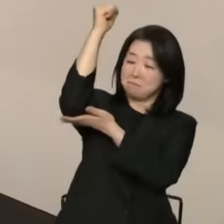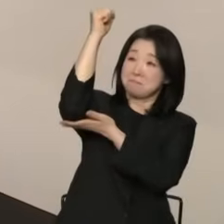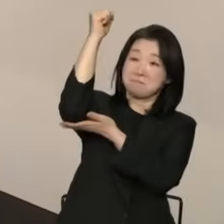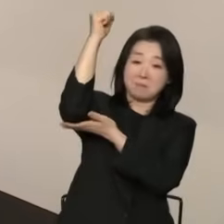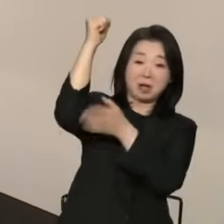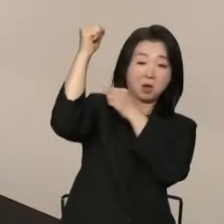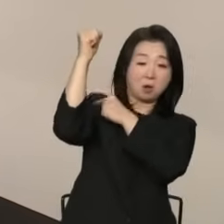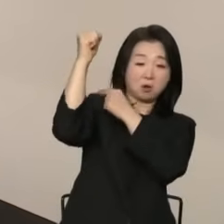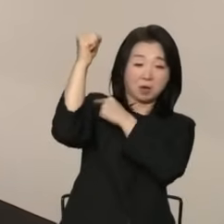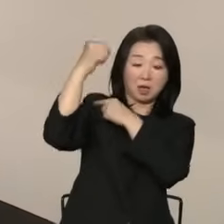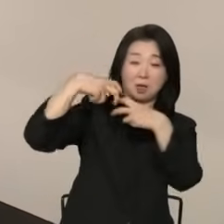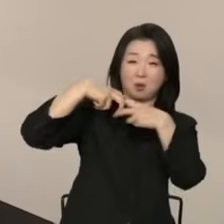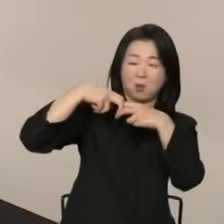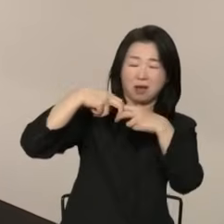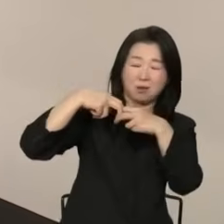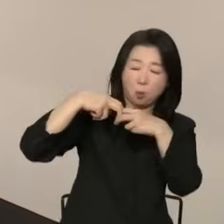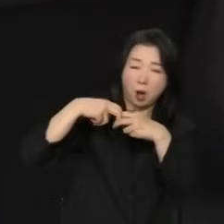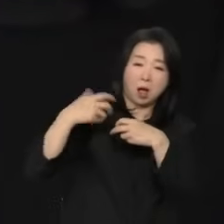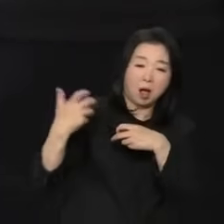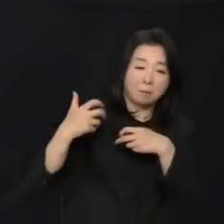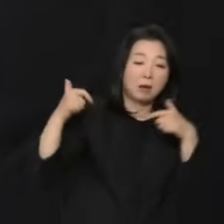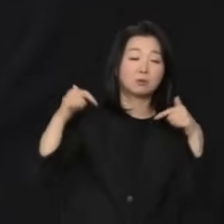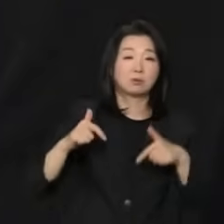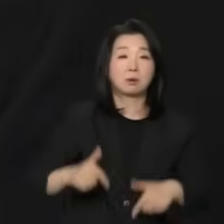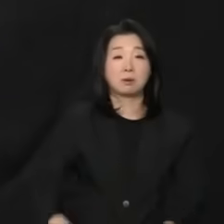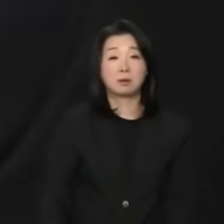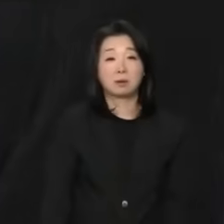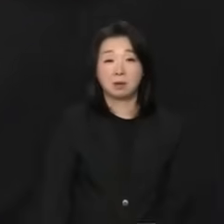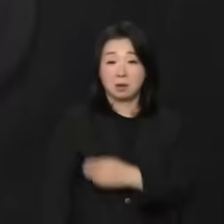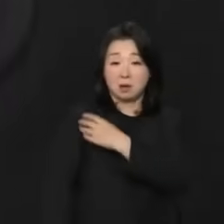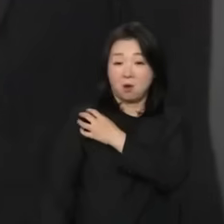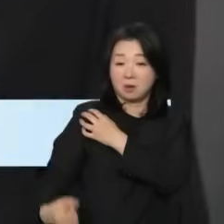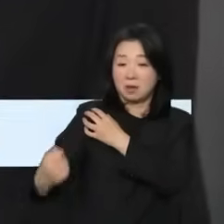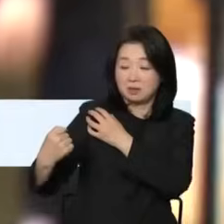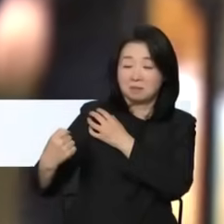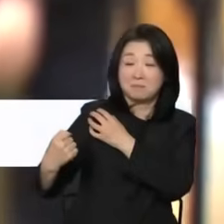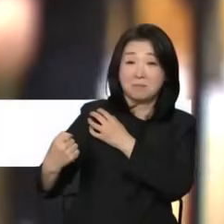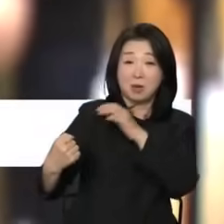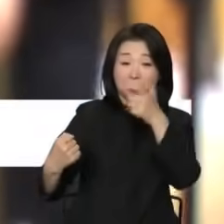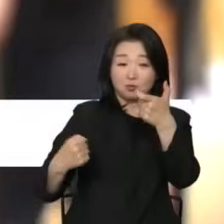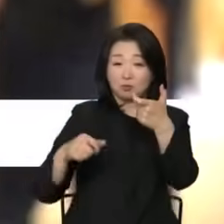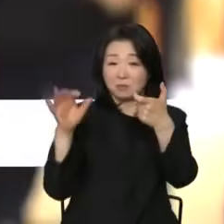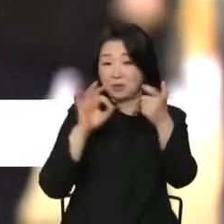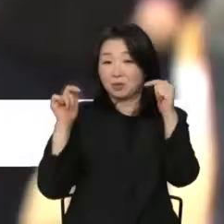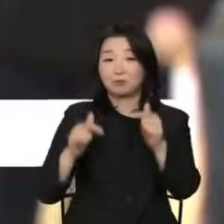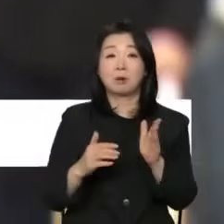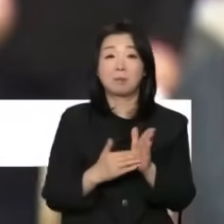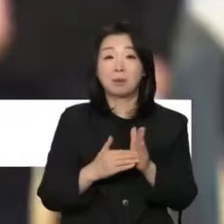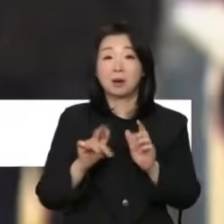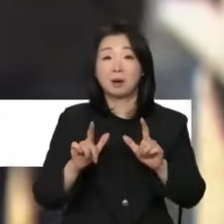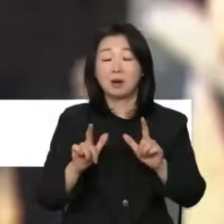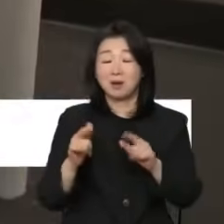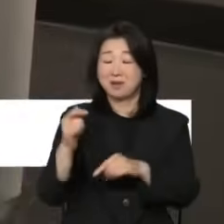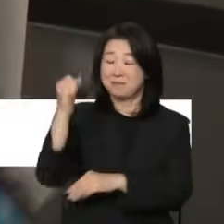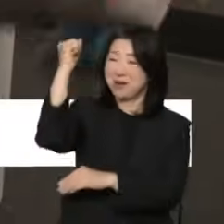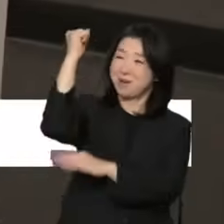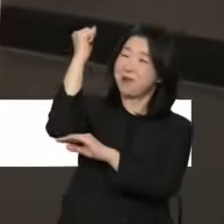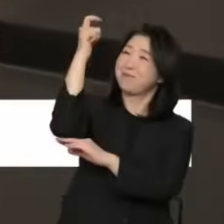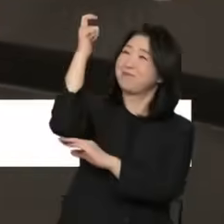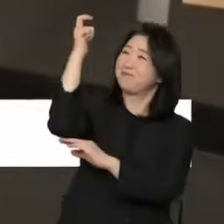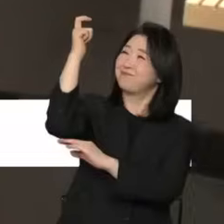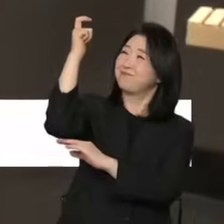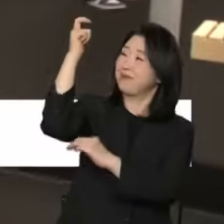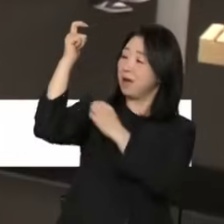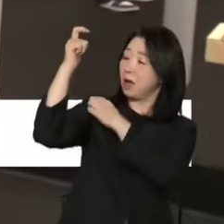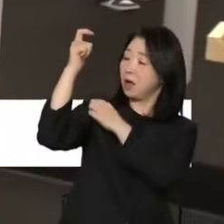어깨 관절의 부하를 크게 줄여줍니다. 어깨에 들어가는 힘을 최대 60%까지 줄여 오래 팔을 들고 있어도 크게